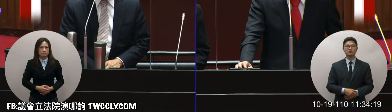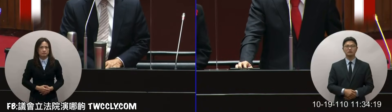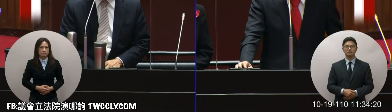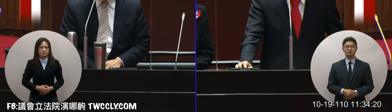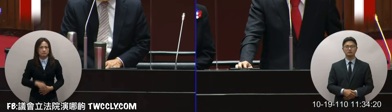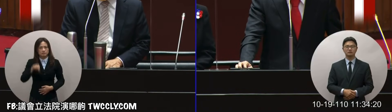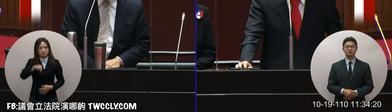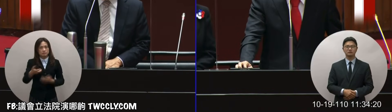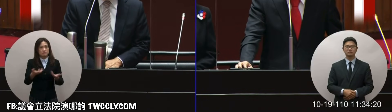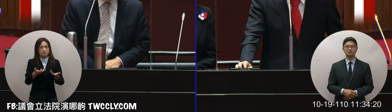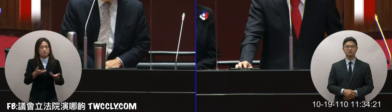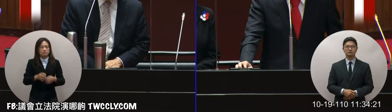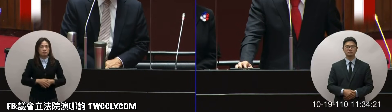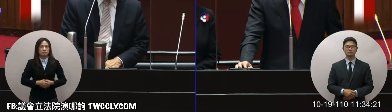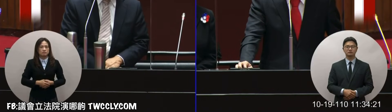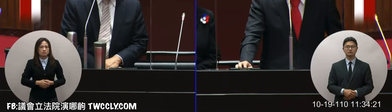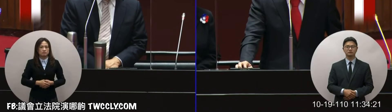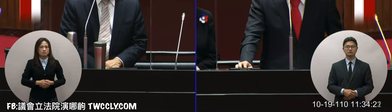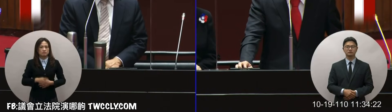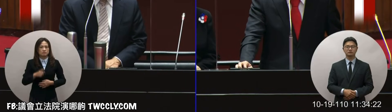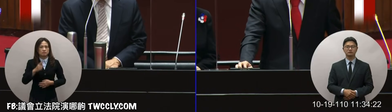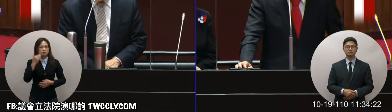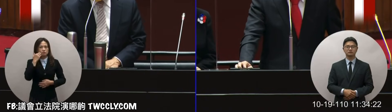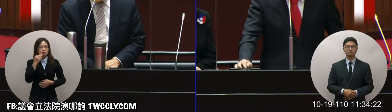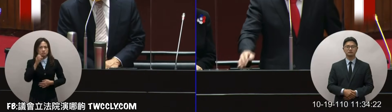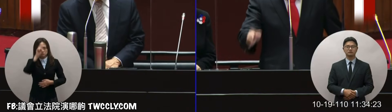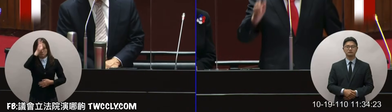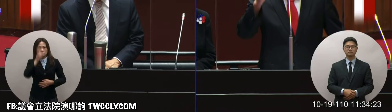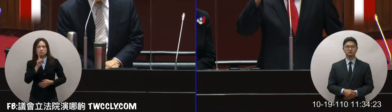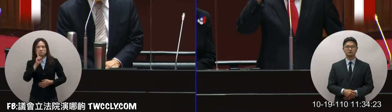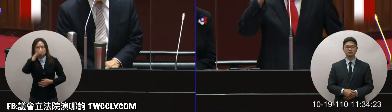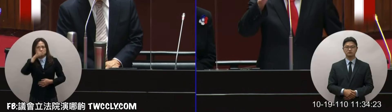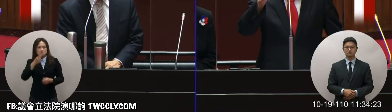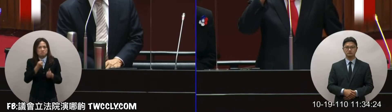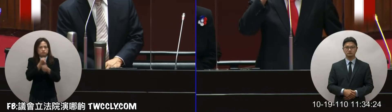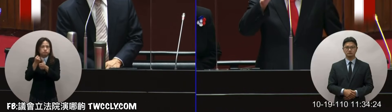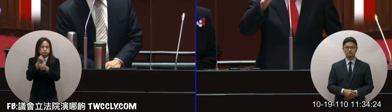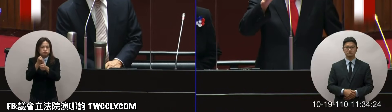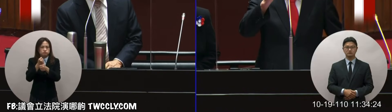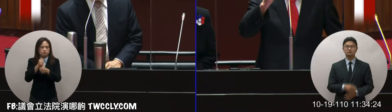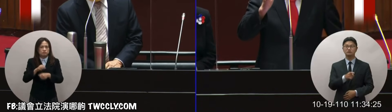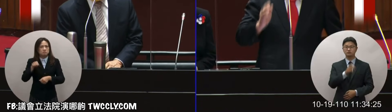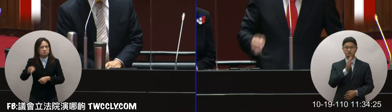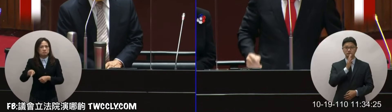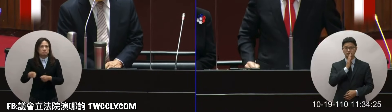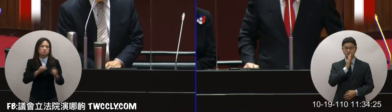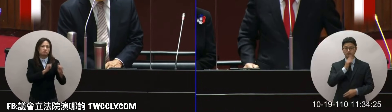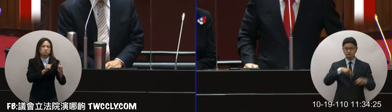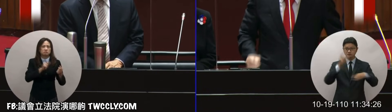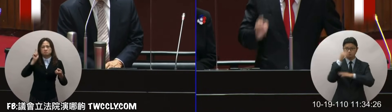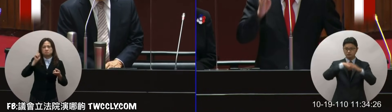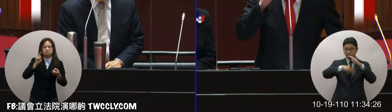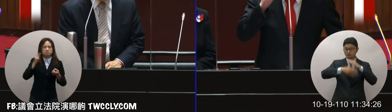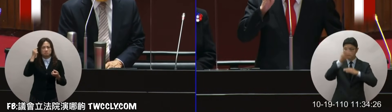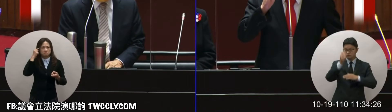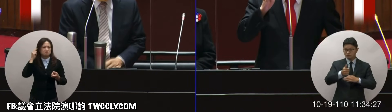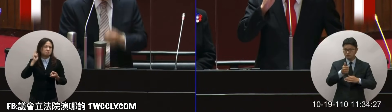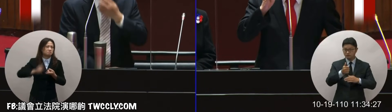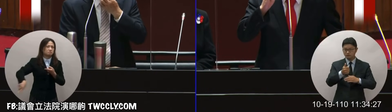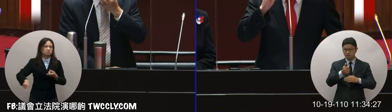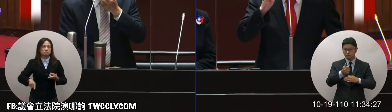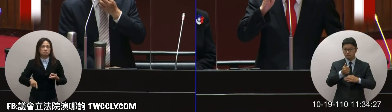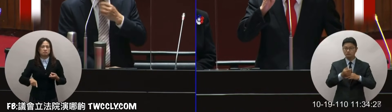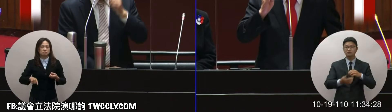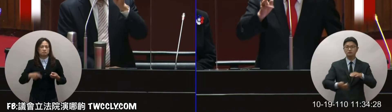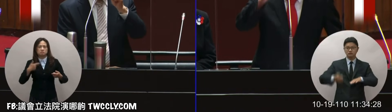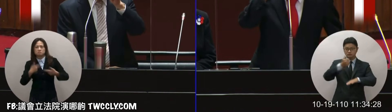个从来一党专政。从来共产统治 为一个院长 都不受人民支持， 您当了四年